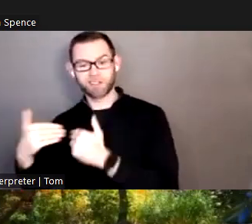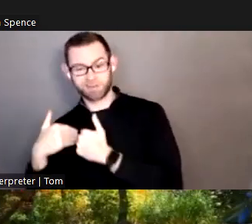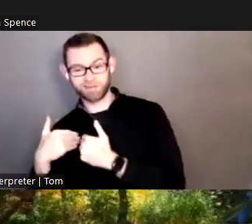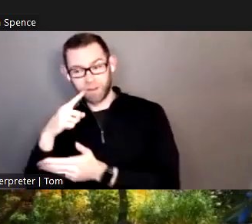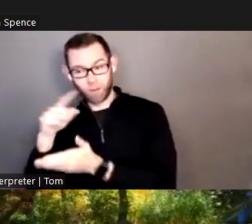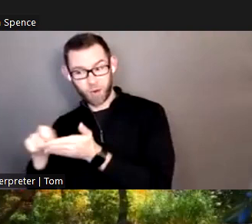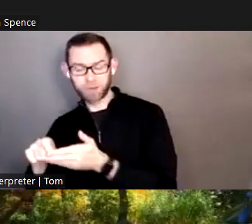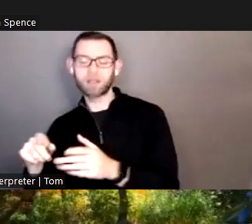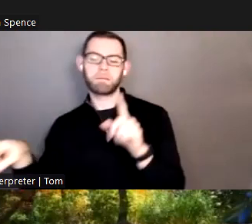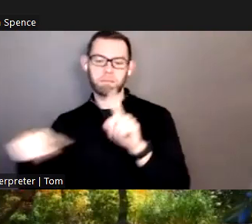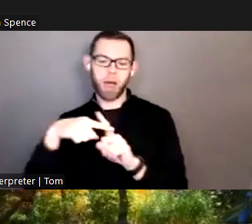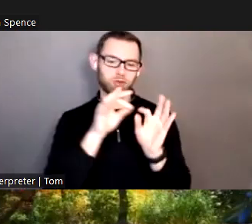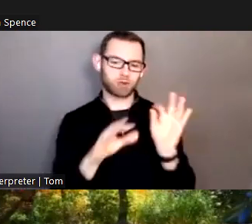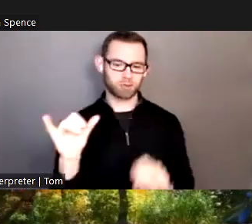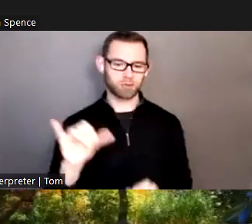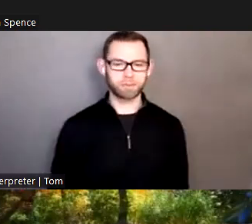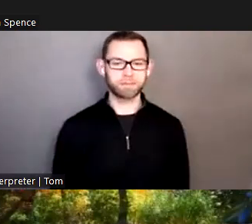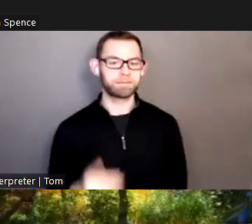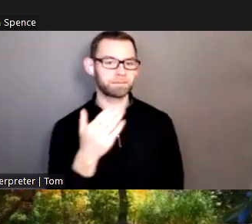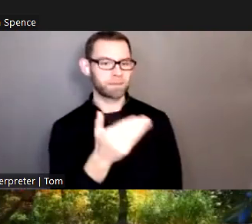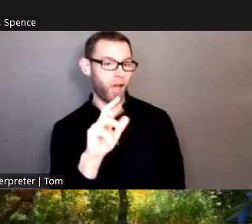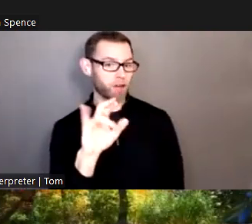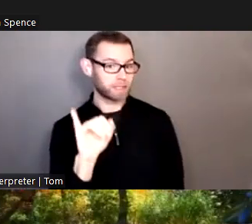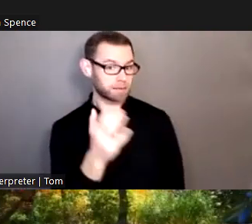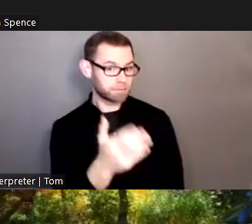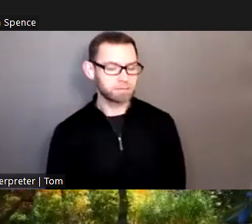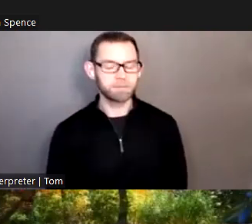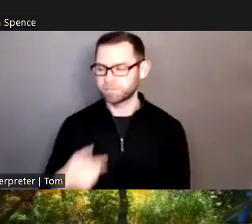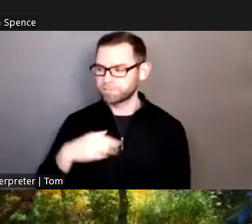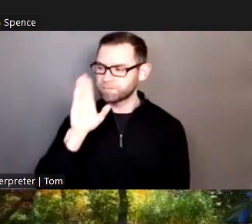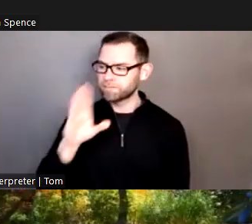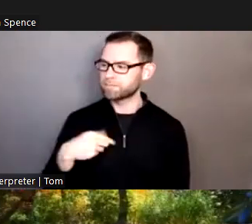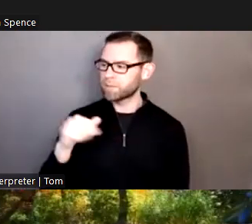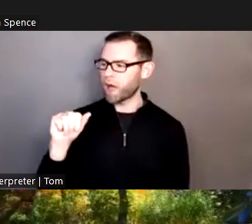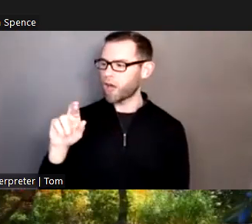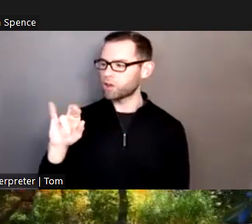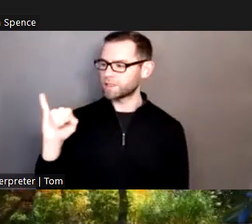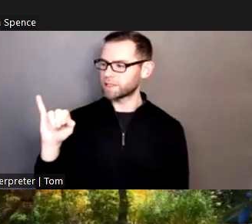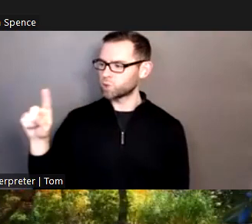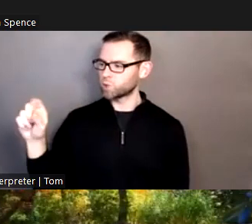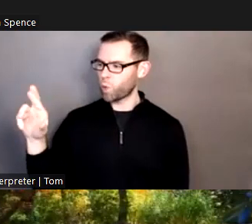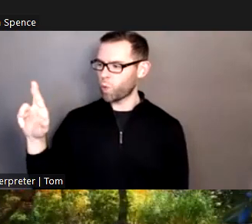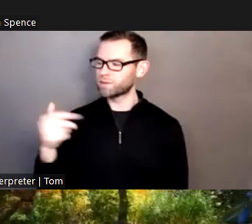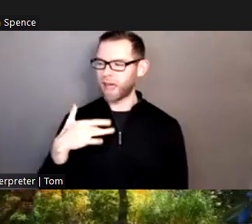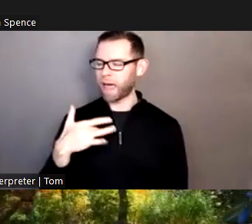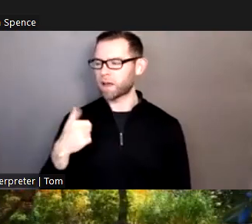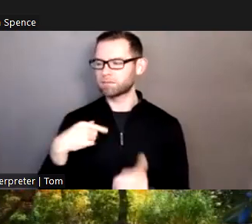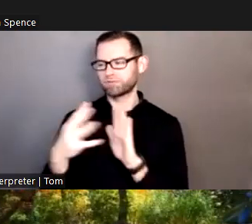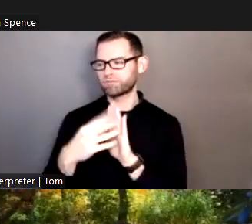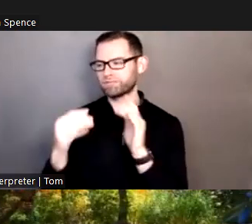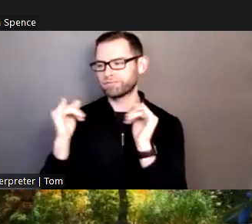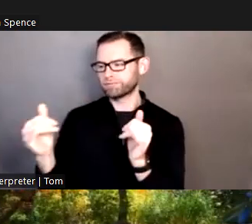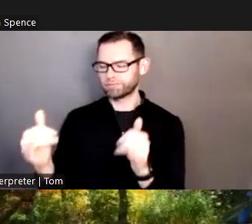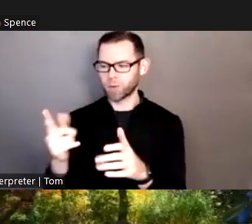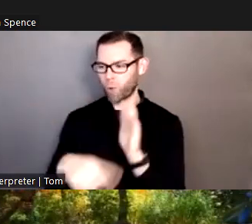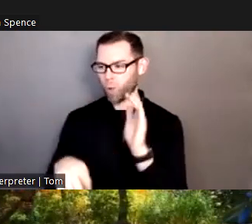ahead. Hi, Ari Zorn. Kind of echoing what everybody's saying. It seems like a common